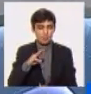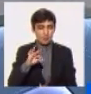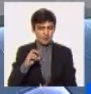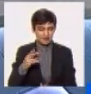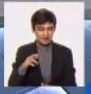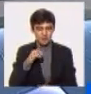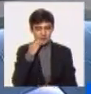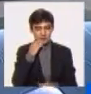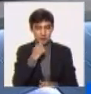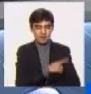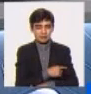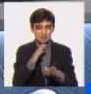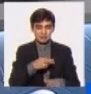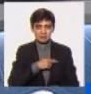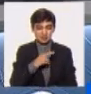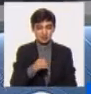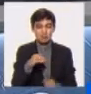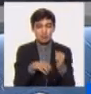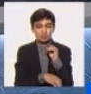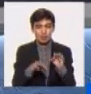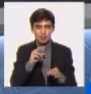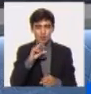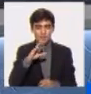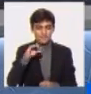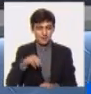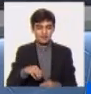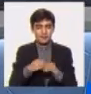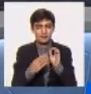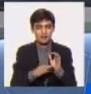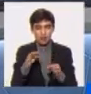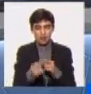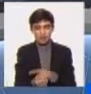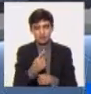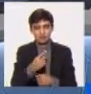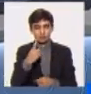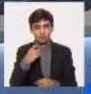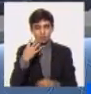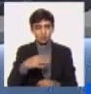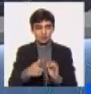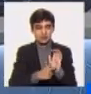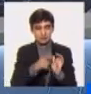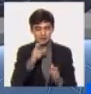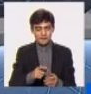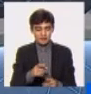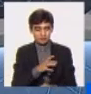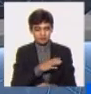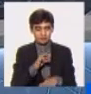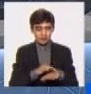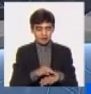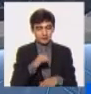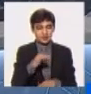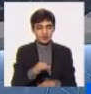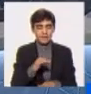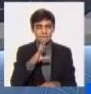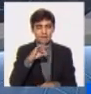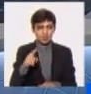из московских больниц. По последним данным, COVID-19 в соседней стране выявили у 147 человек. А ВОЗ заявили о